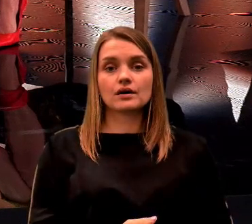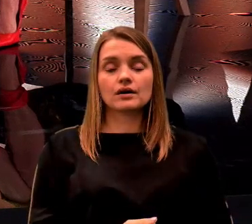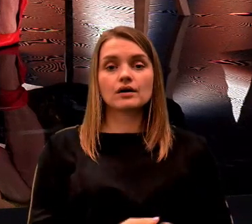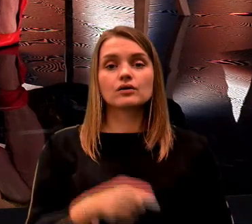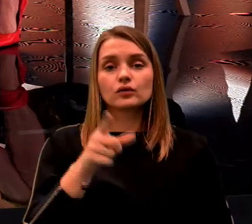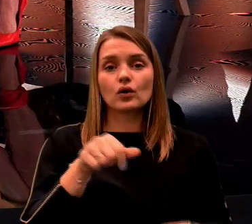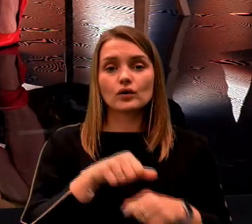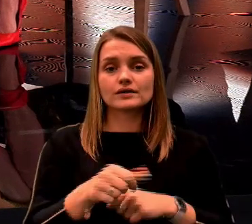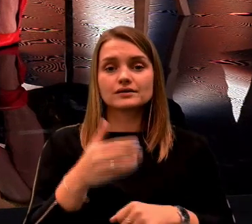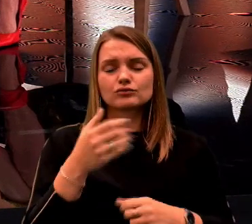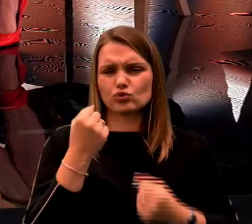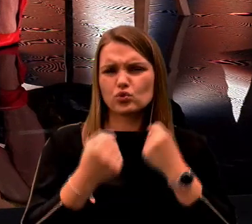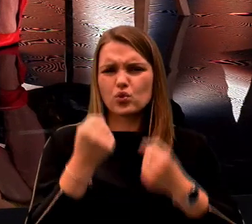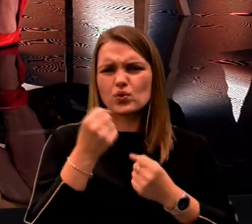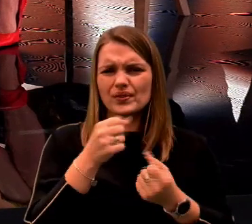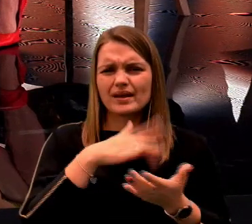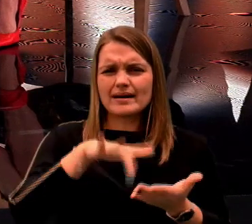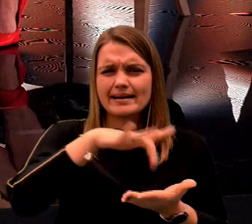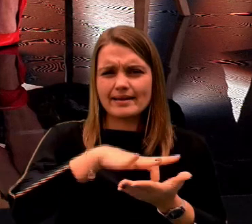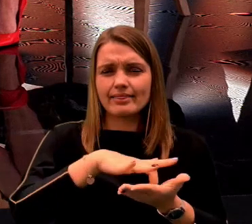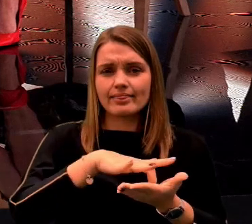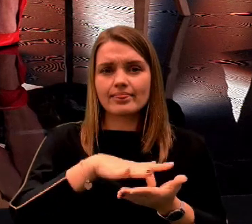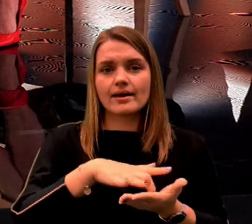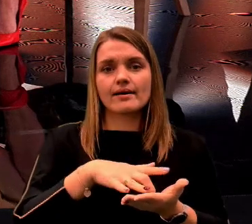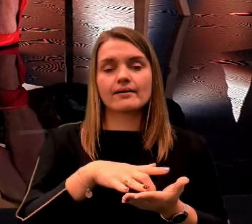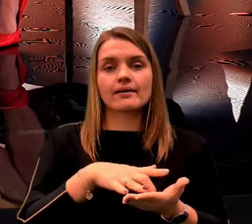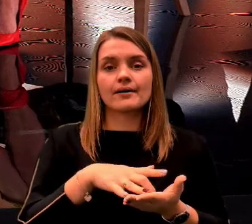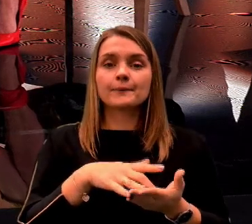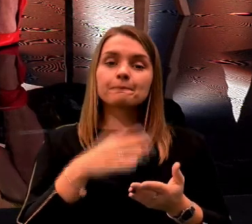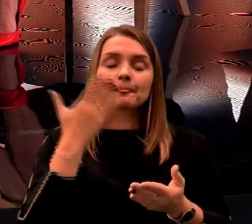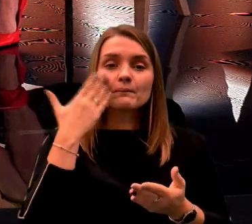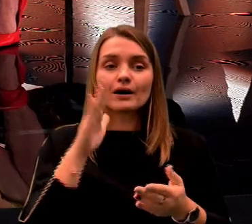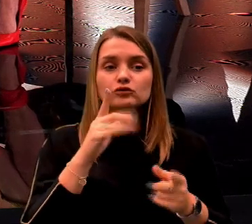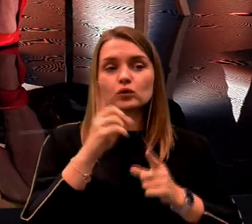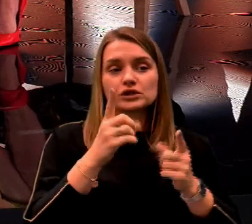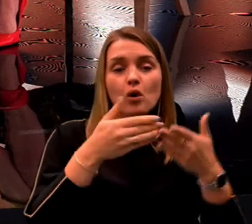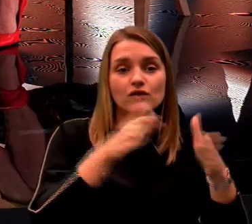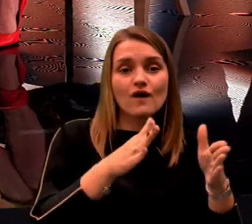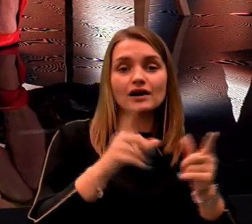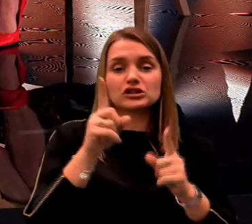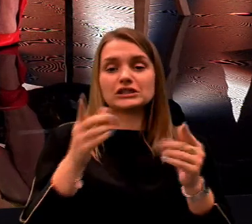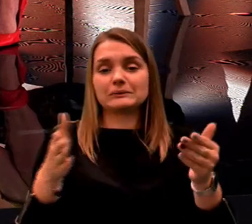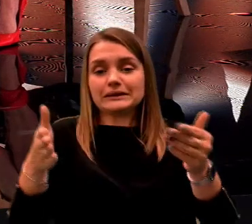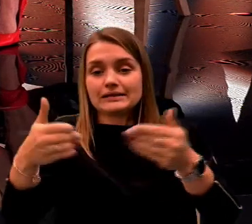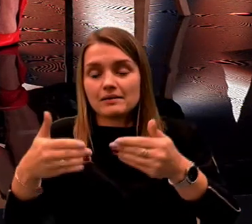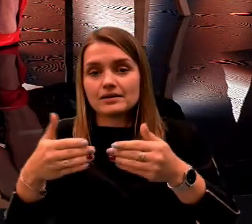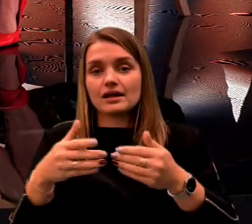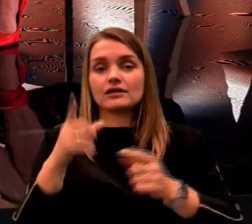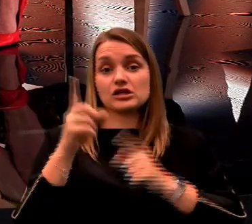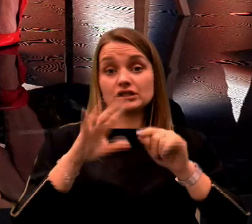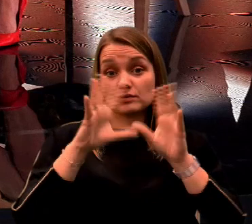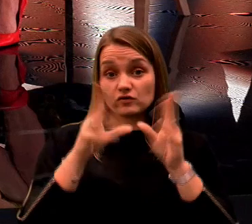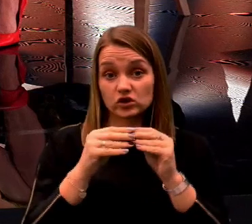niezwykle trudny rynek. Ten rynek podlega ogromnym fluktuacjom. Czasem jest bardziej otwarty na to, czasem mniej, czasem my wszyscy chcemy